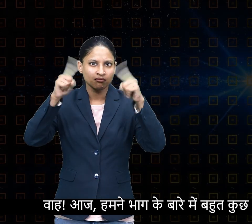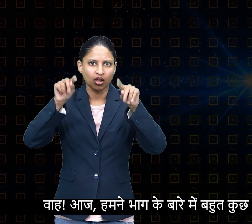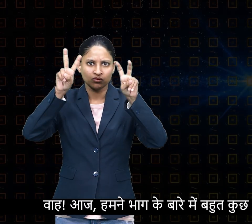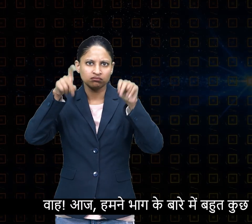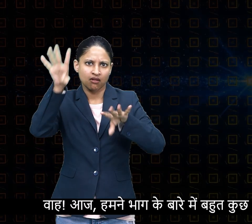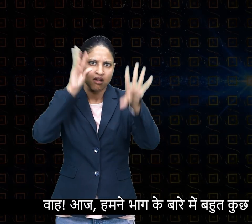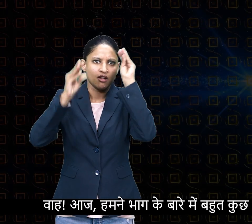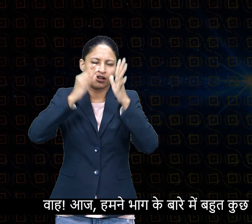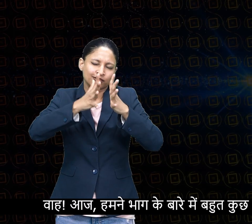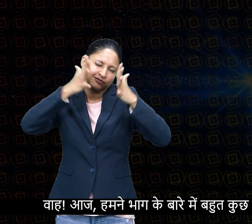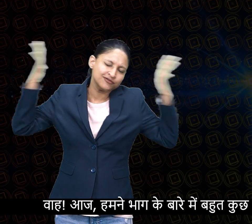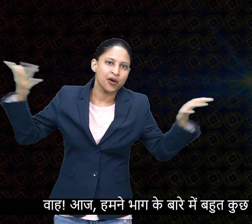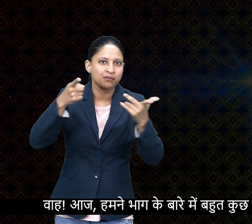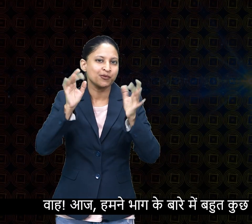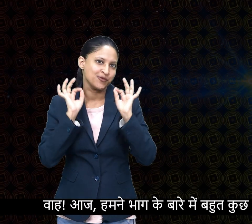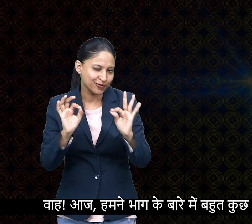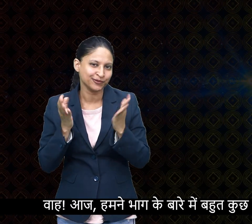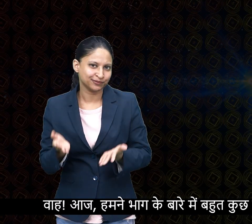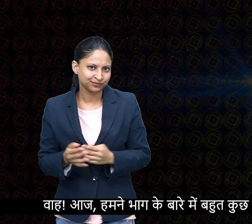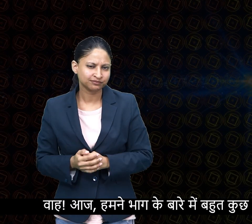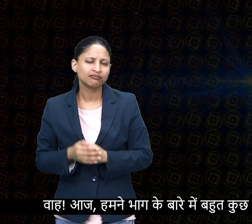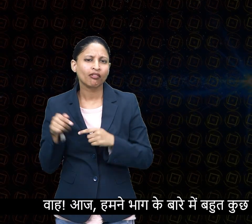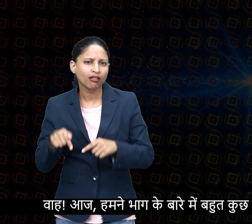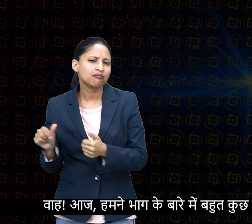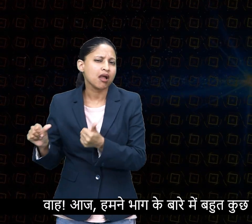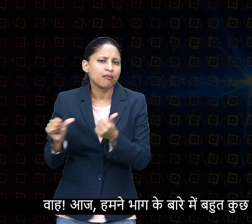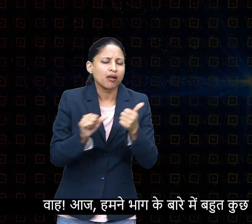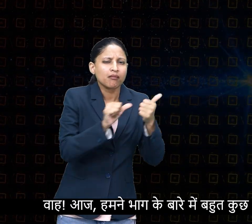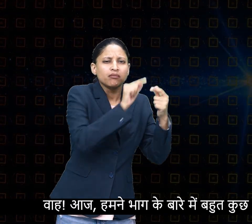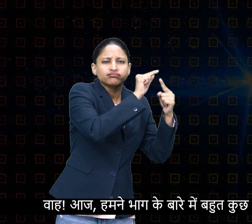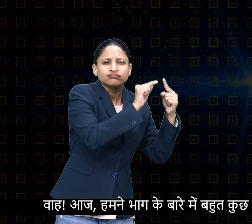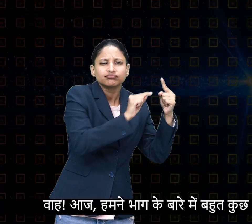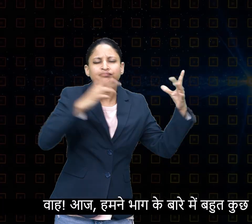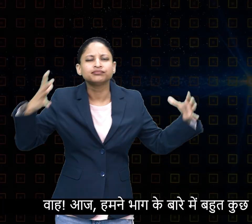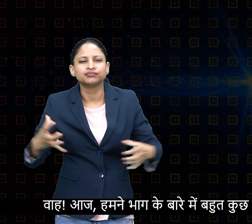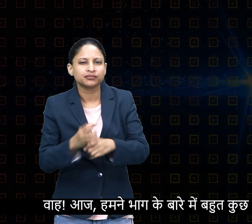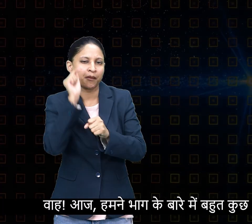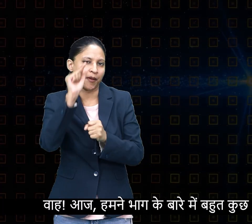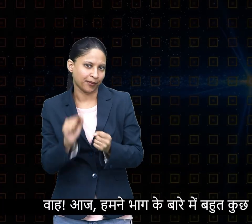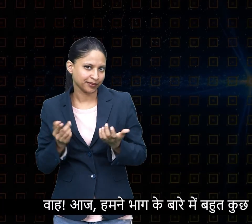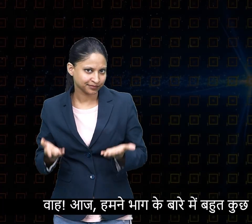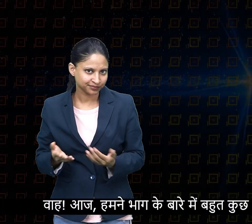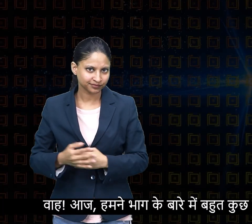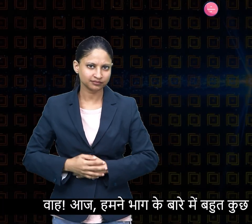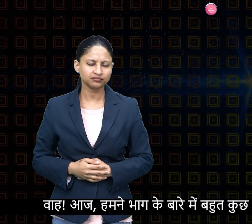वाह, आज हमने भाग के बारे में बहुत कुछ सीखा। आइए एक त्वरित पुनर्कथन करते हैं।